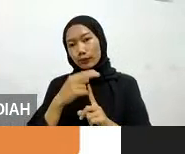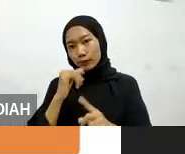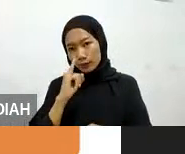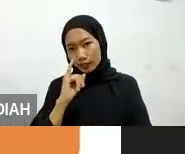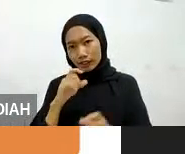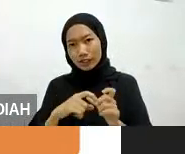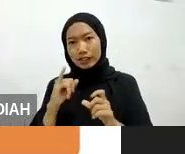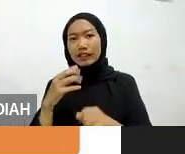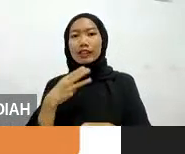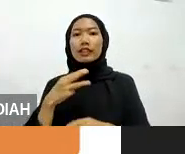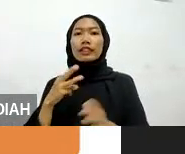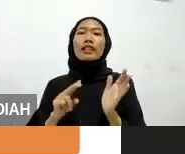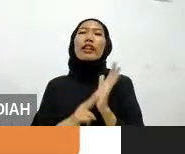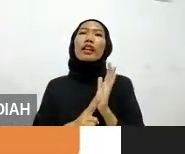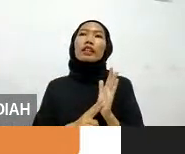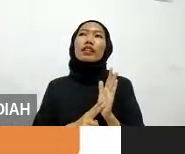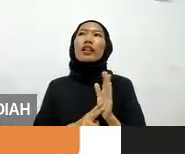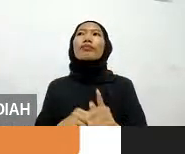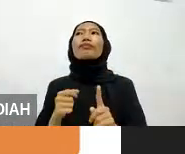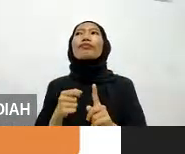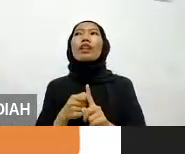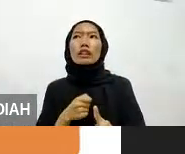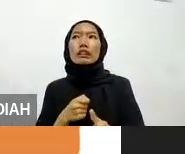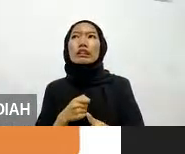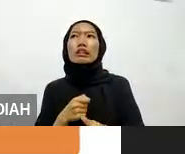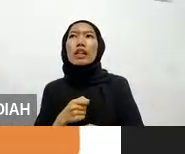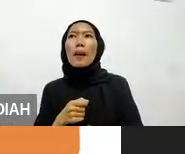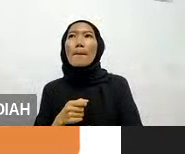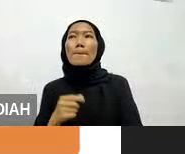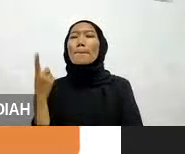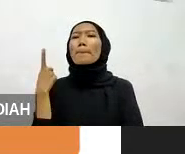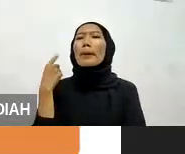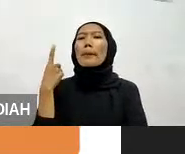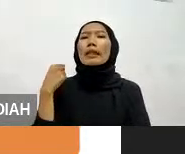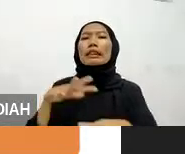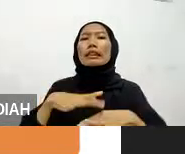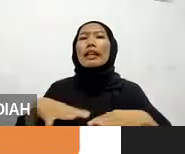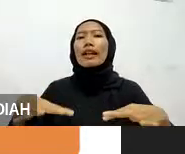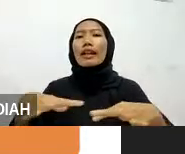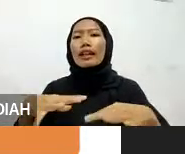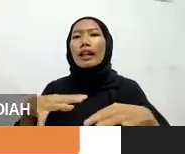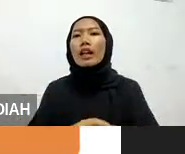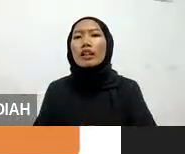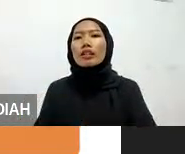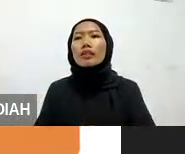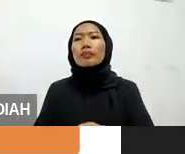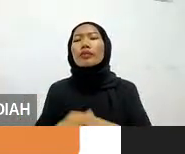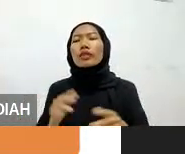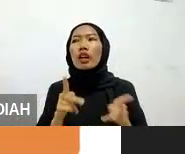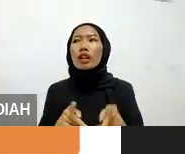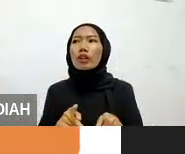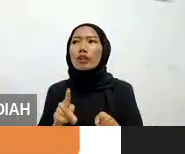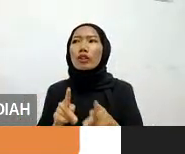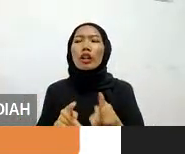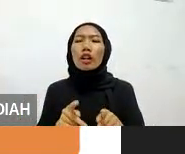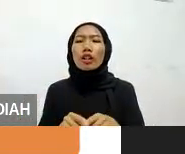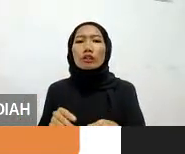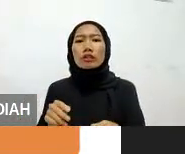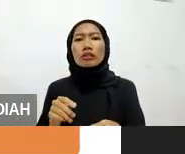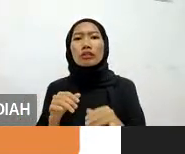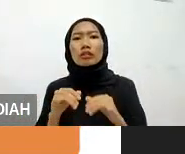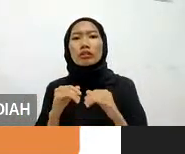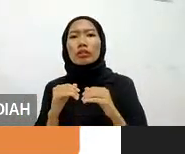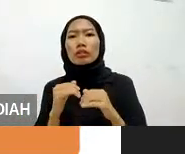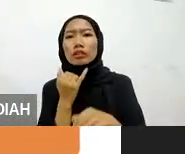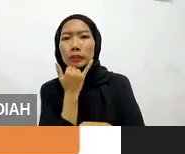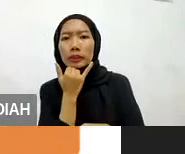pemerintah daerah gitu ya. Tapi akibatnya juga pemerintah daerah jadi punya ketakutan sendiri gitu kan. oh ini udah ada belum ya di JKN, seperti yang tadi